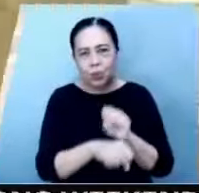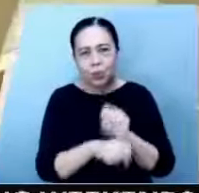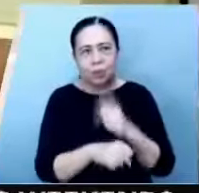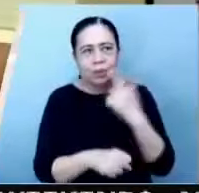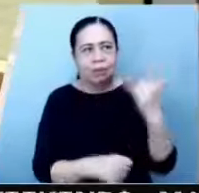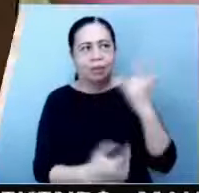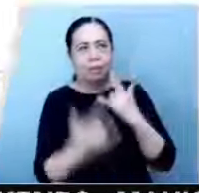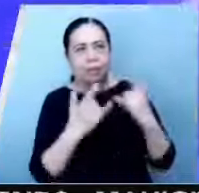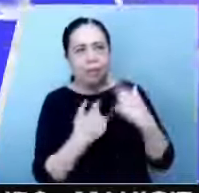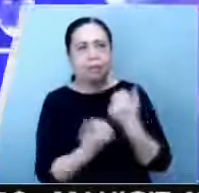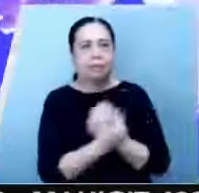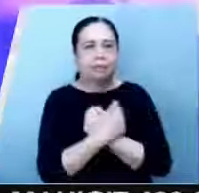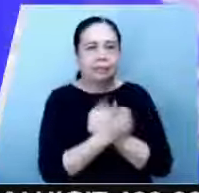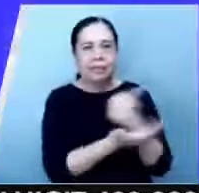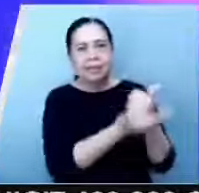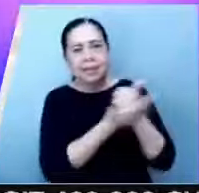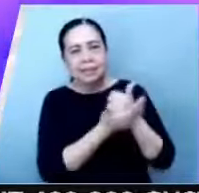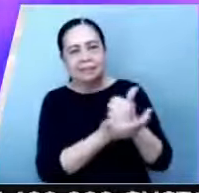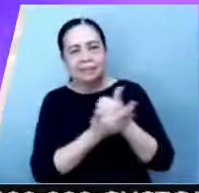nila.